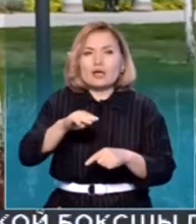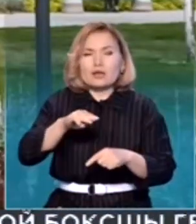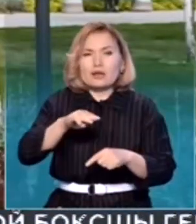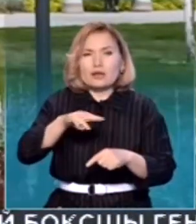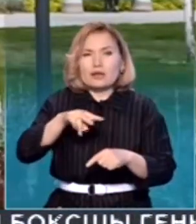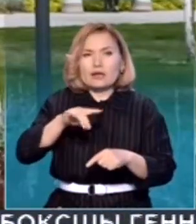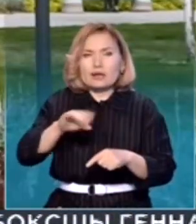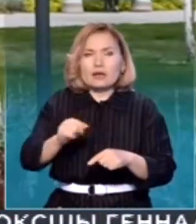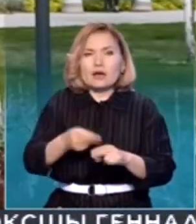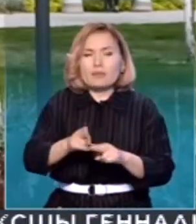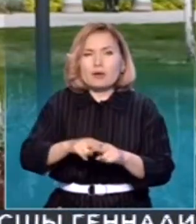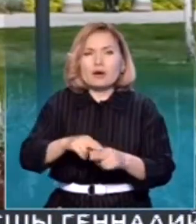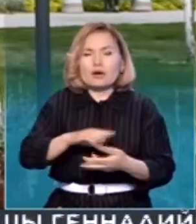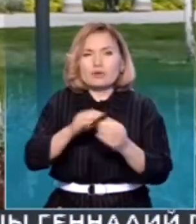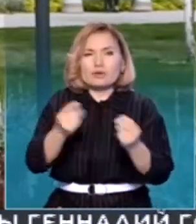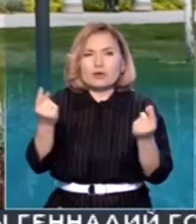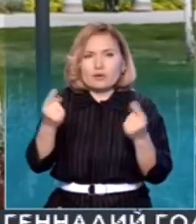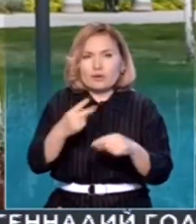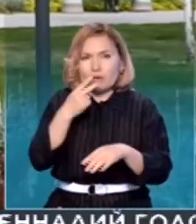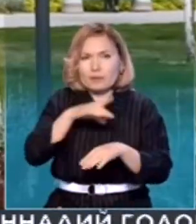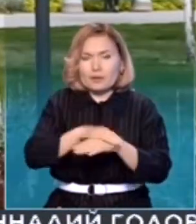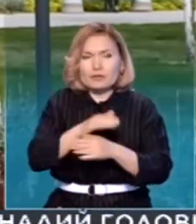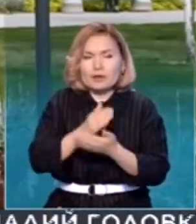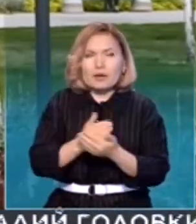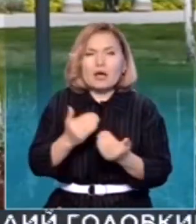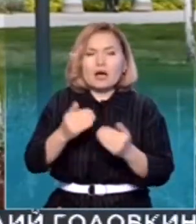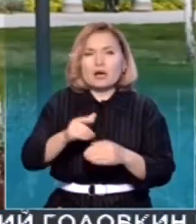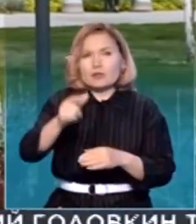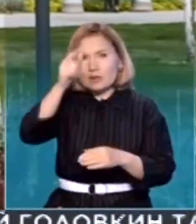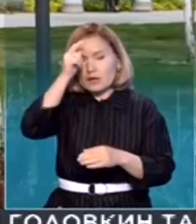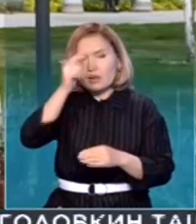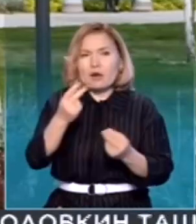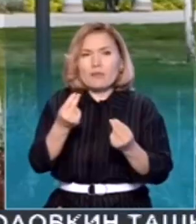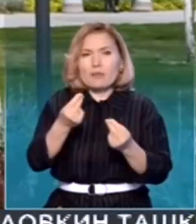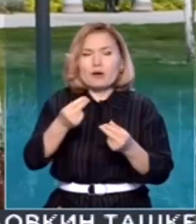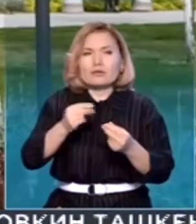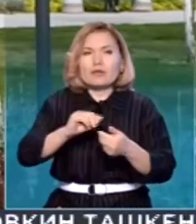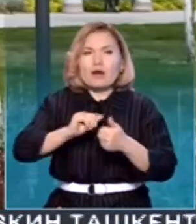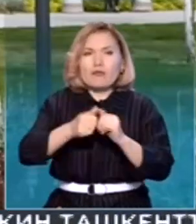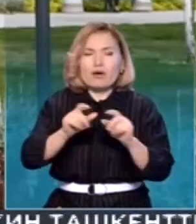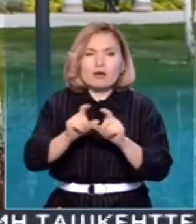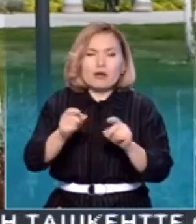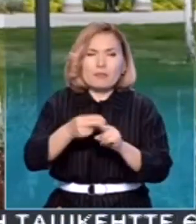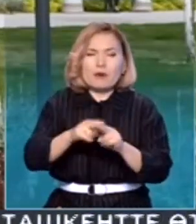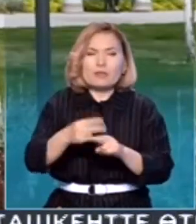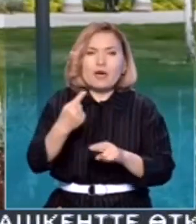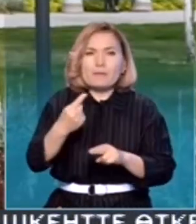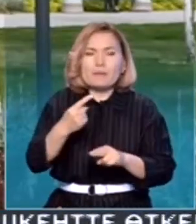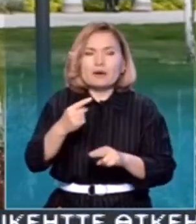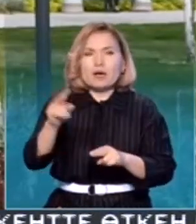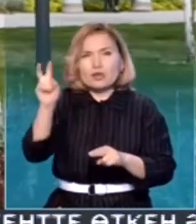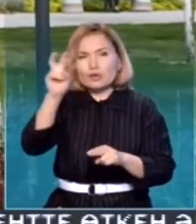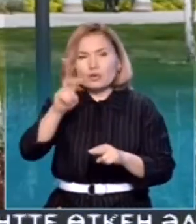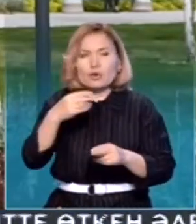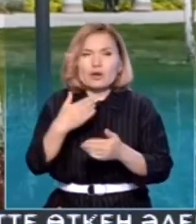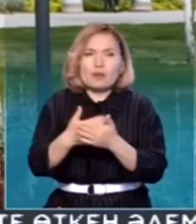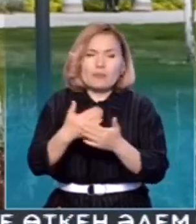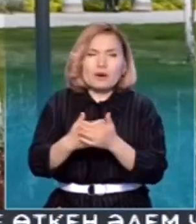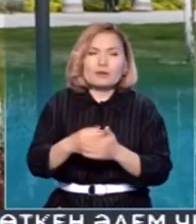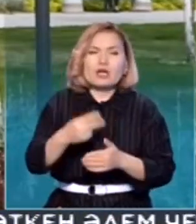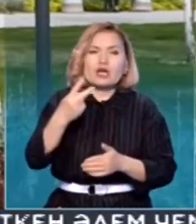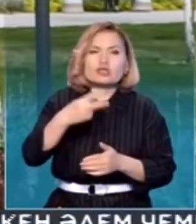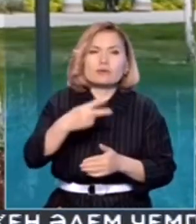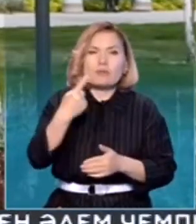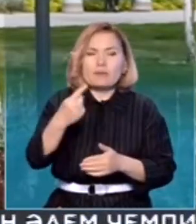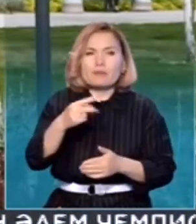өткен айға қарағанда құнсыздана түскені байқалды. Қазір Стамбулдағы валюта айырбастау орындарында бір ақш доллары шамамен